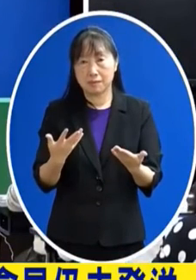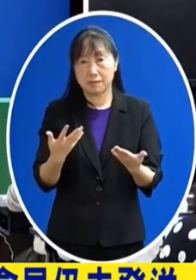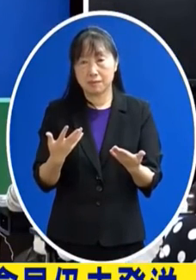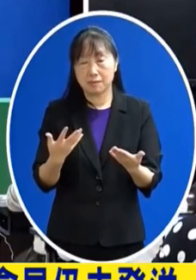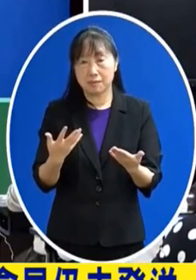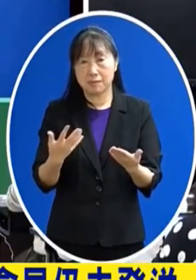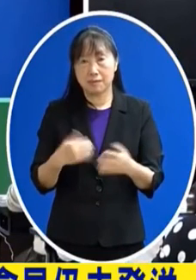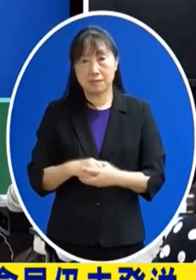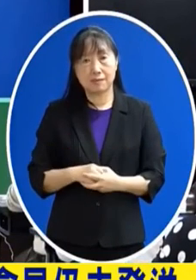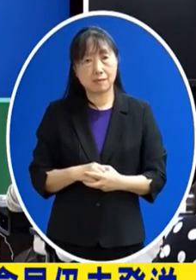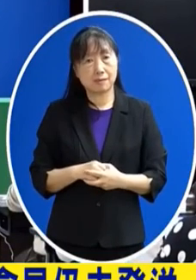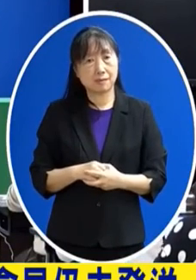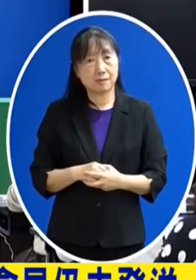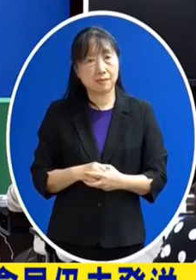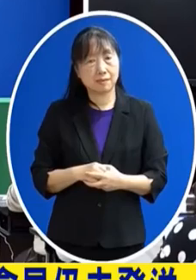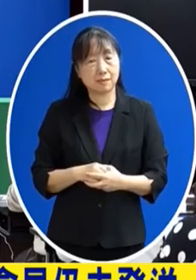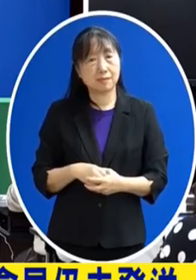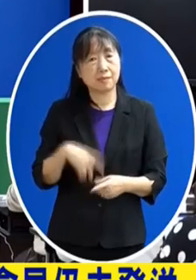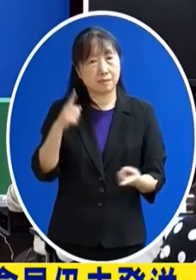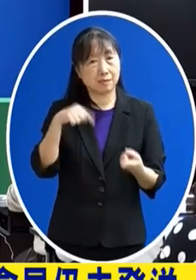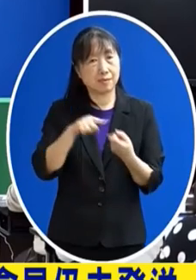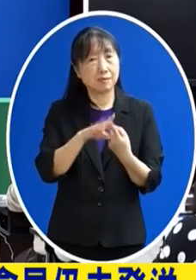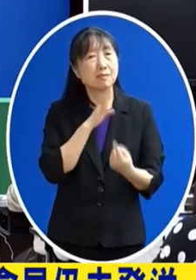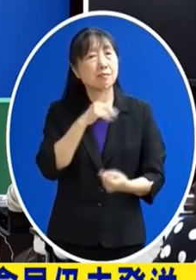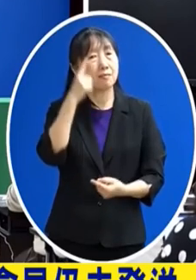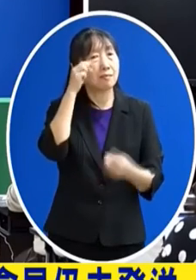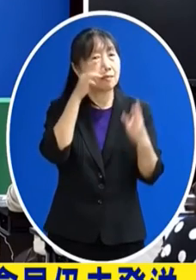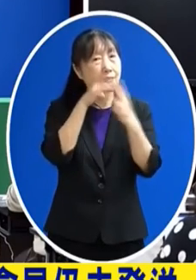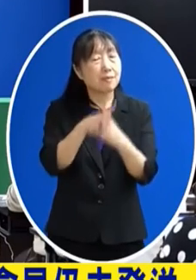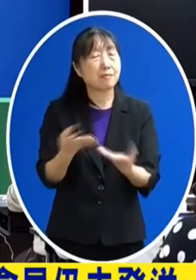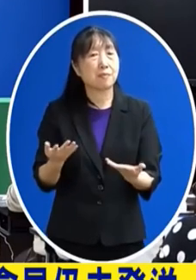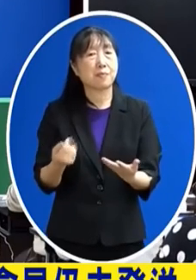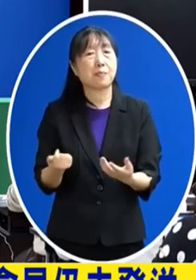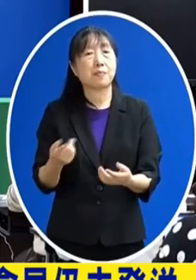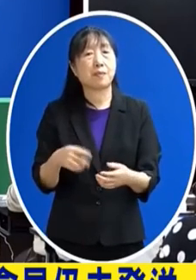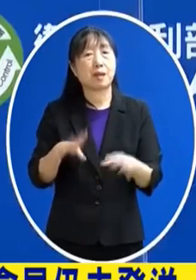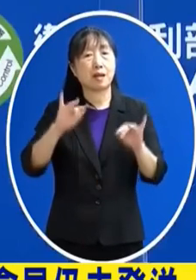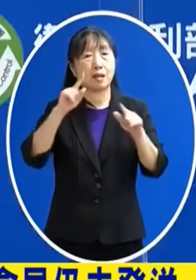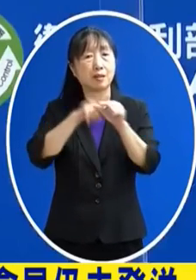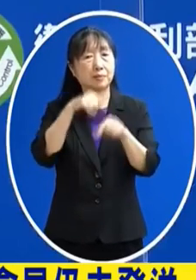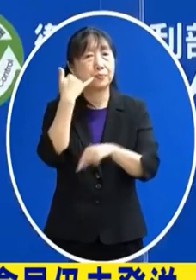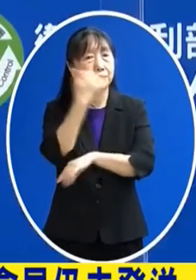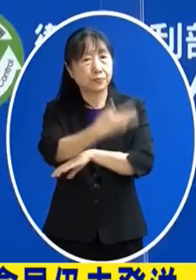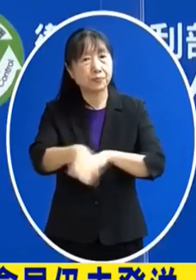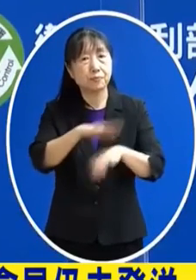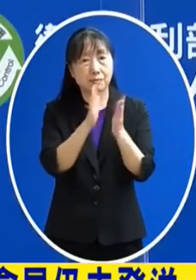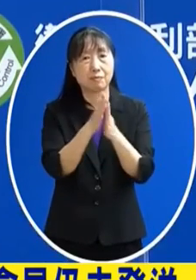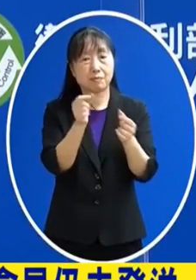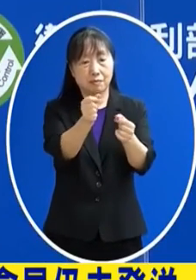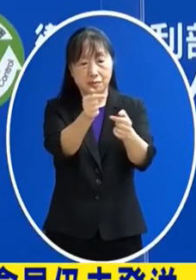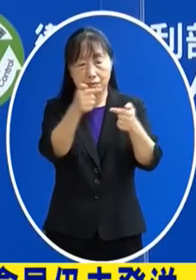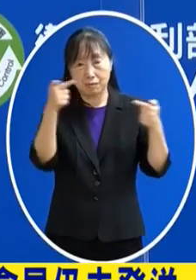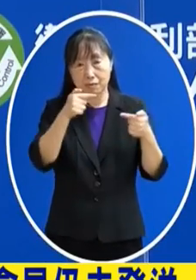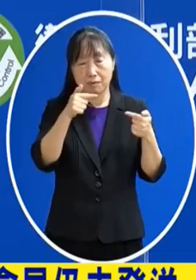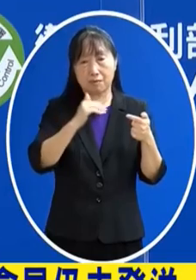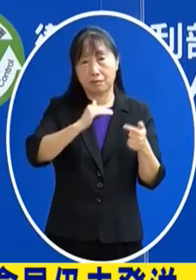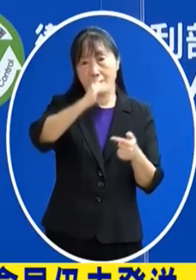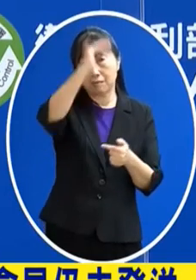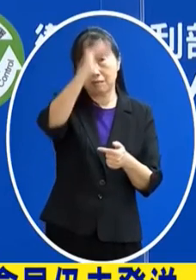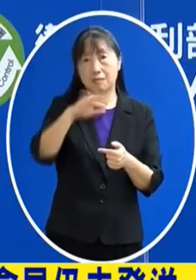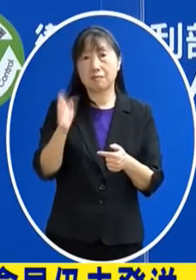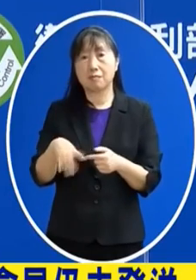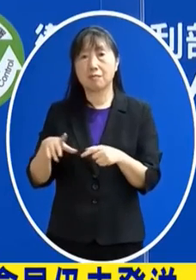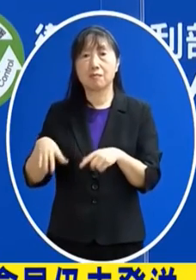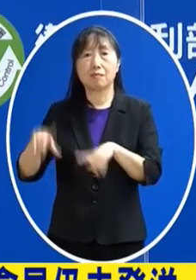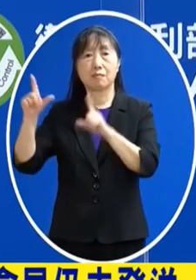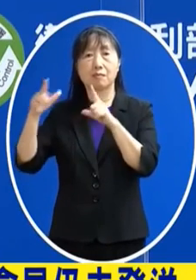是应该是欧洲跟东地中海它还是在往上升，东南亚是持